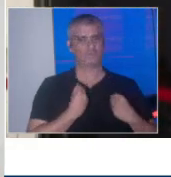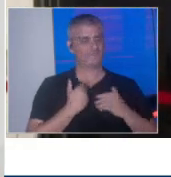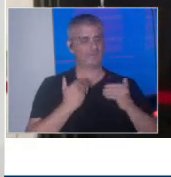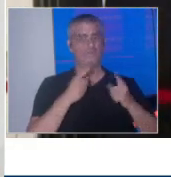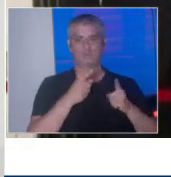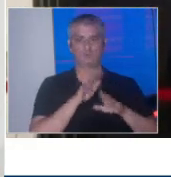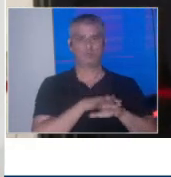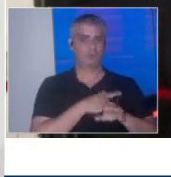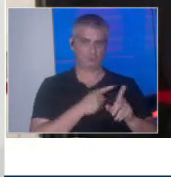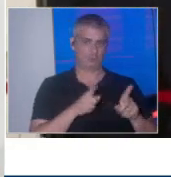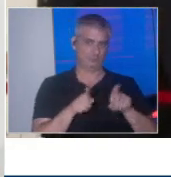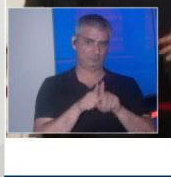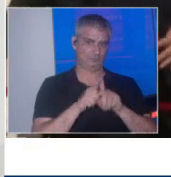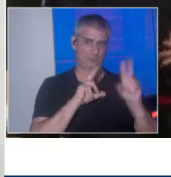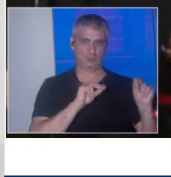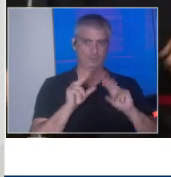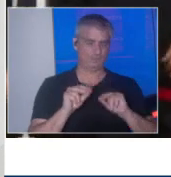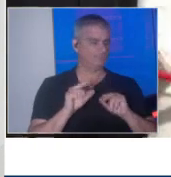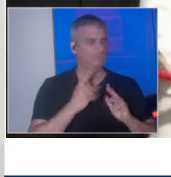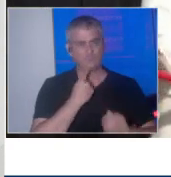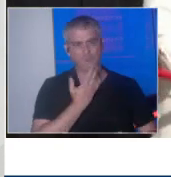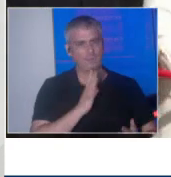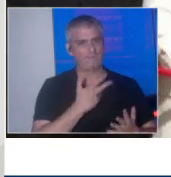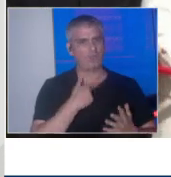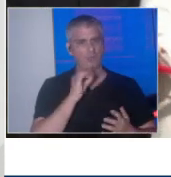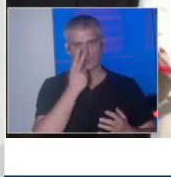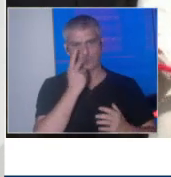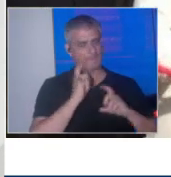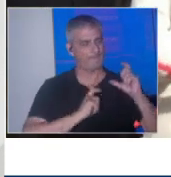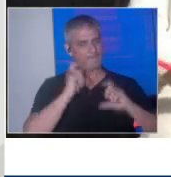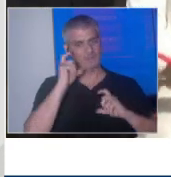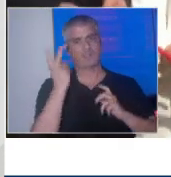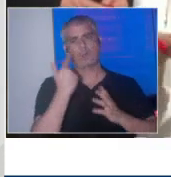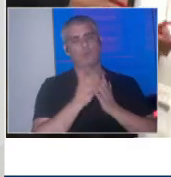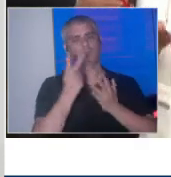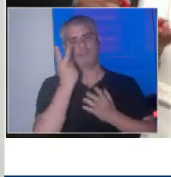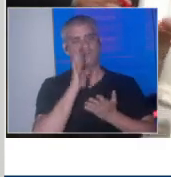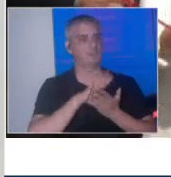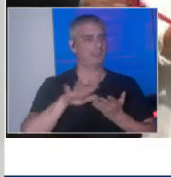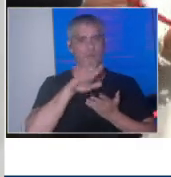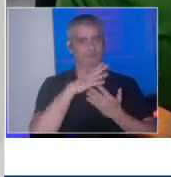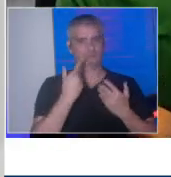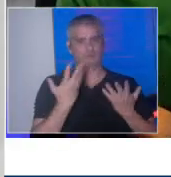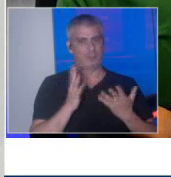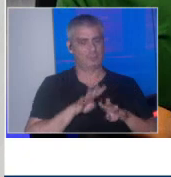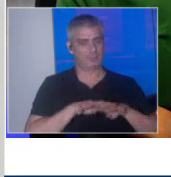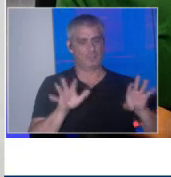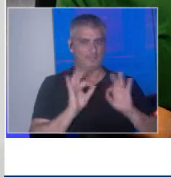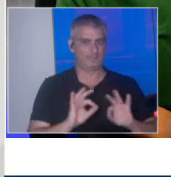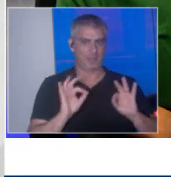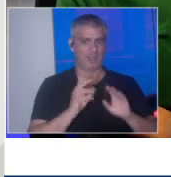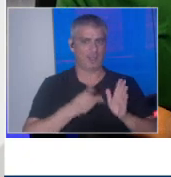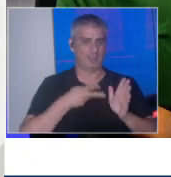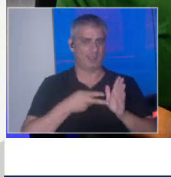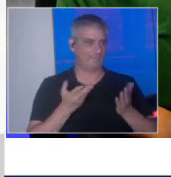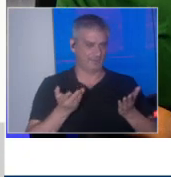והמתקדמת הזו מורגשת באותה מידה. כלומר, איפה אנחנו עדיין רואים את הפערים, חוץ מכמובן אזורים שלמים בגוש דן שעדיין לא מרושתים בכלל בקווי